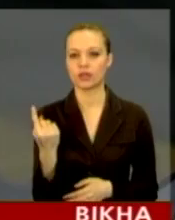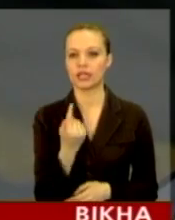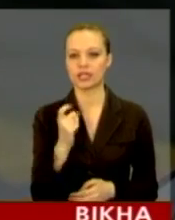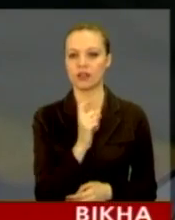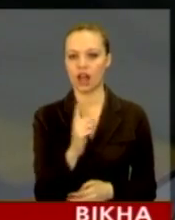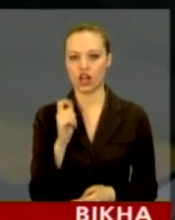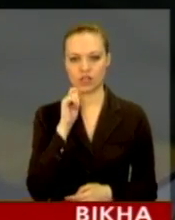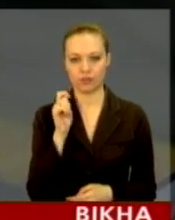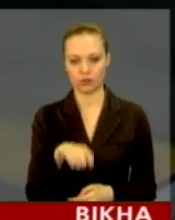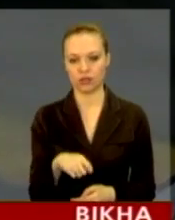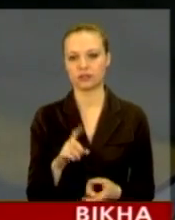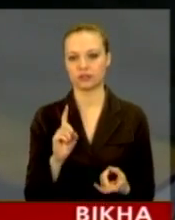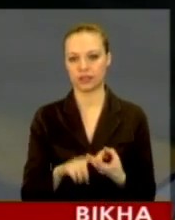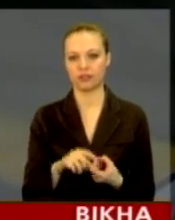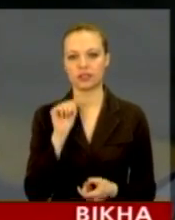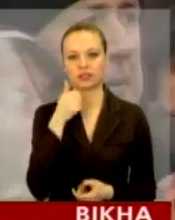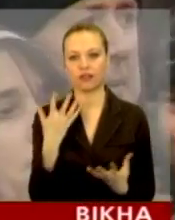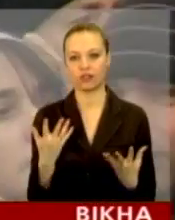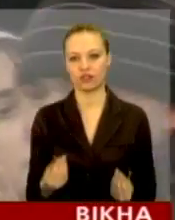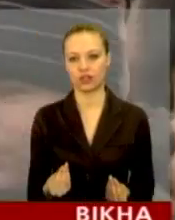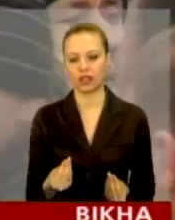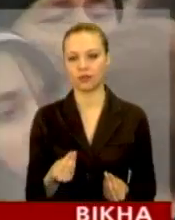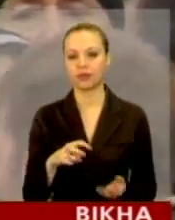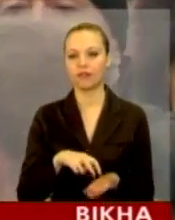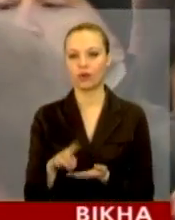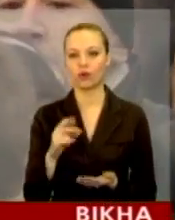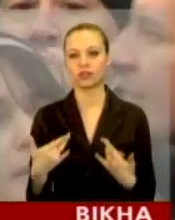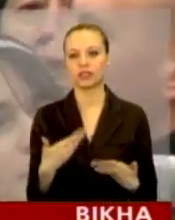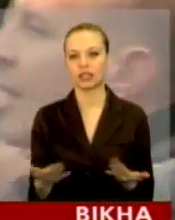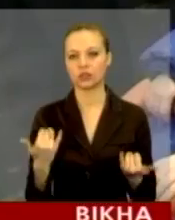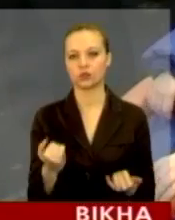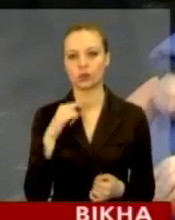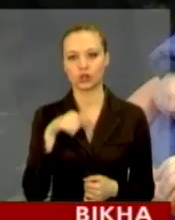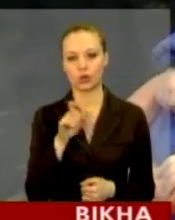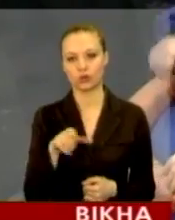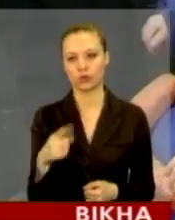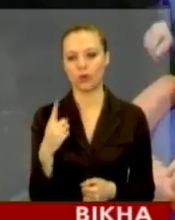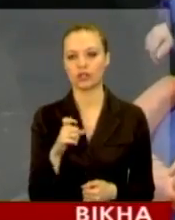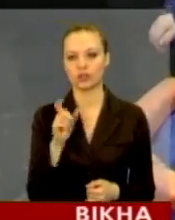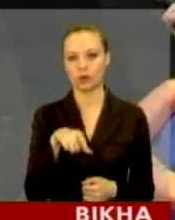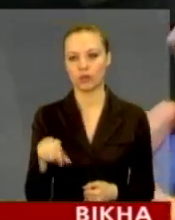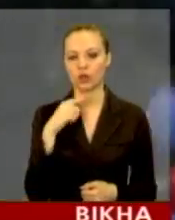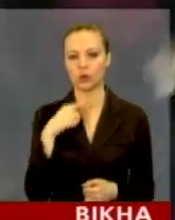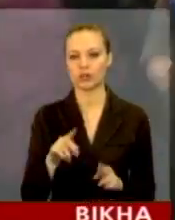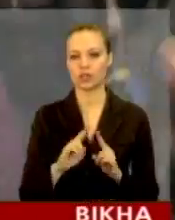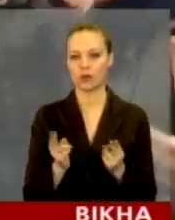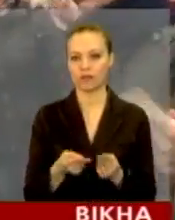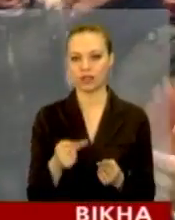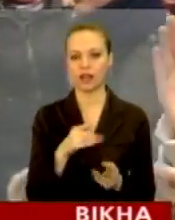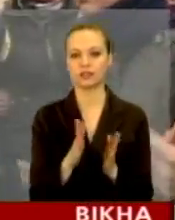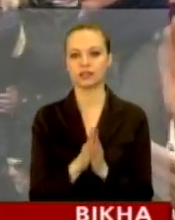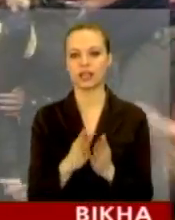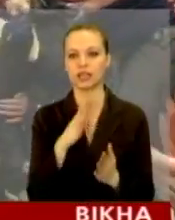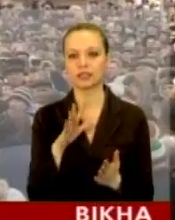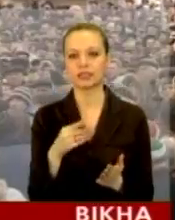каждого из українців залежить завтрашній день. Виходили на сцену сьогодні і росіяни. Один із громадян Російської Федерації